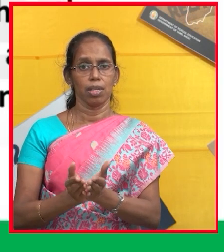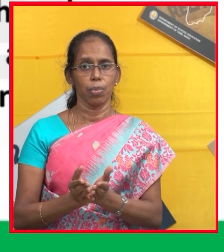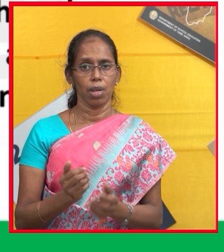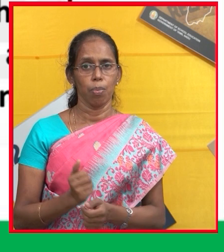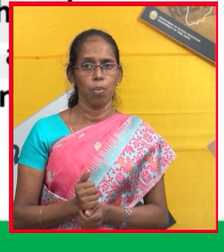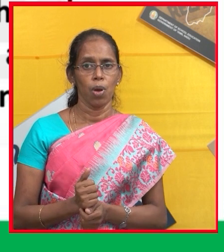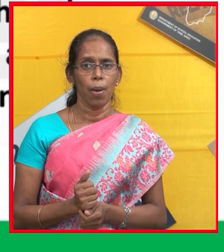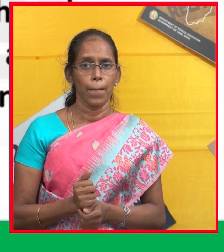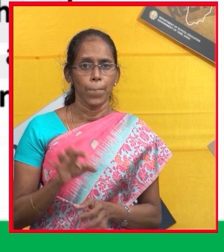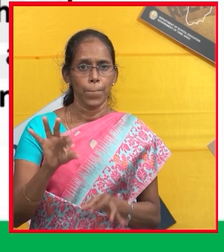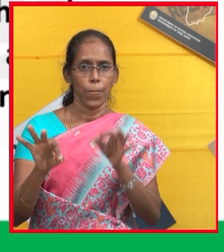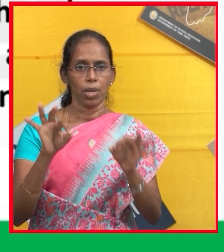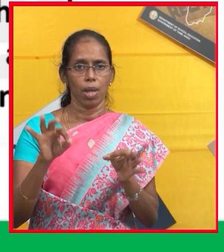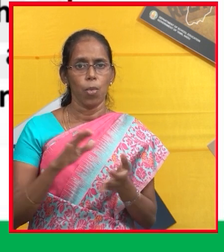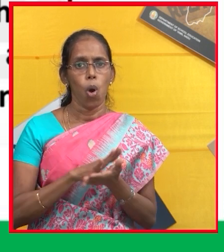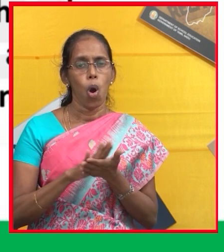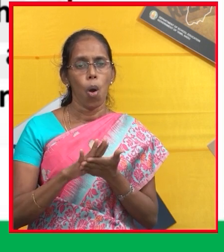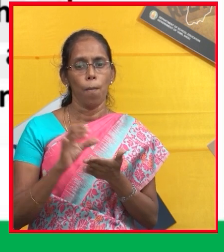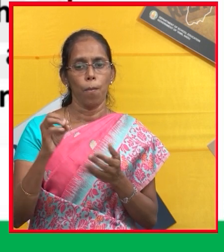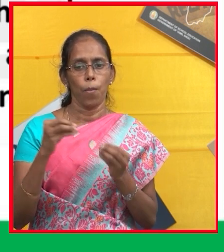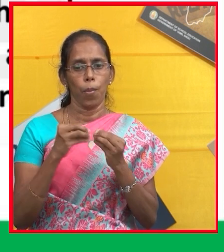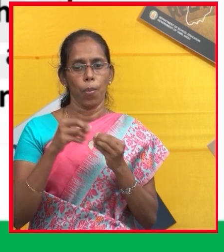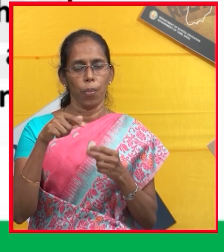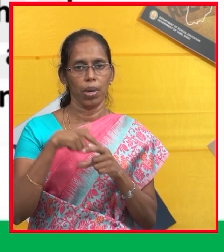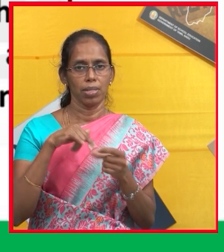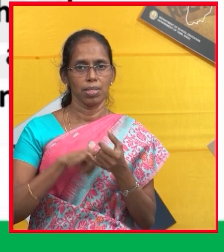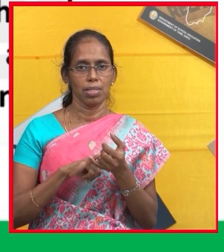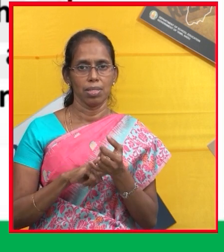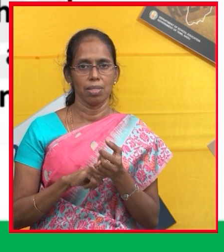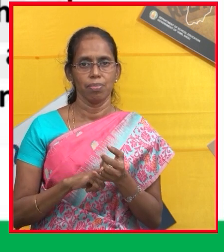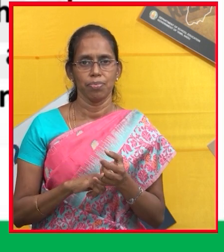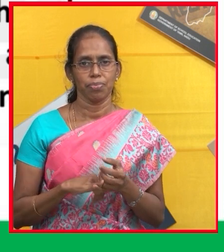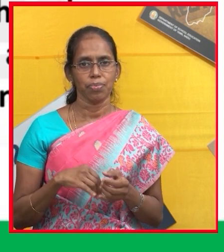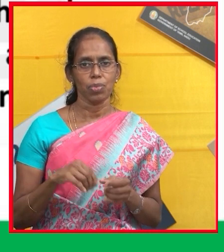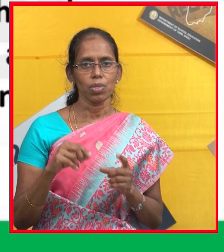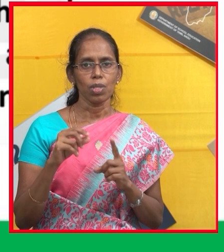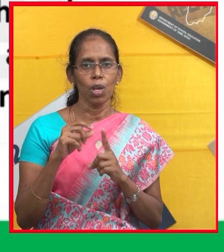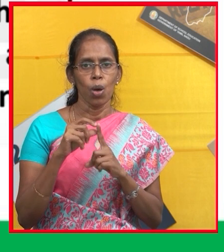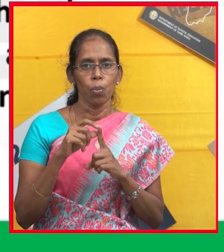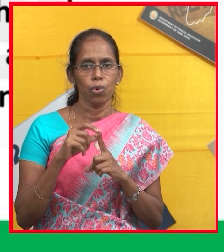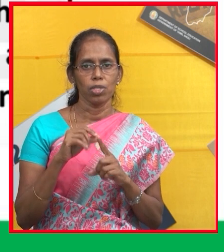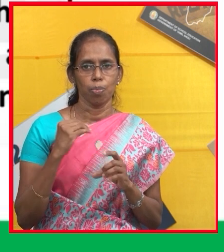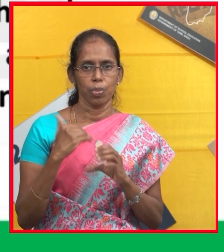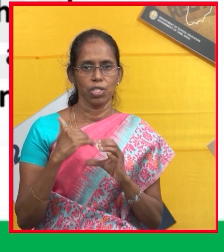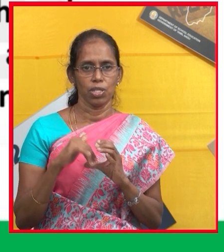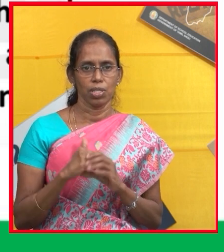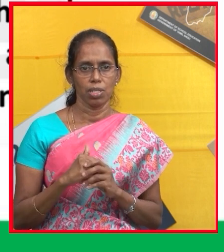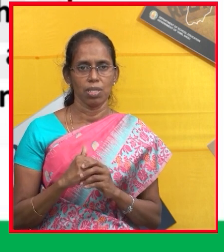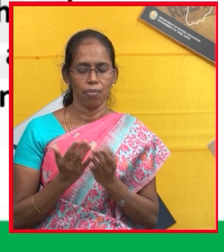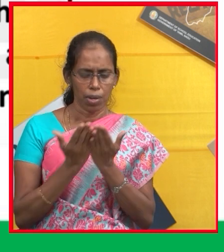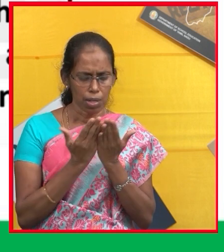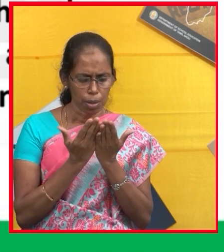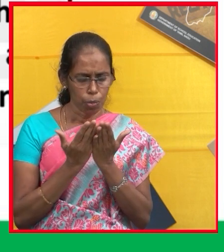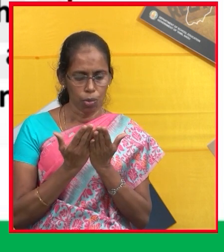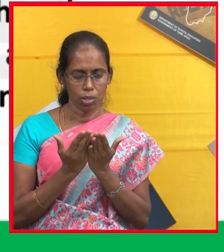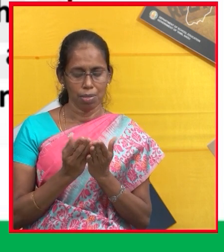hobbies and kept posting pictures of delicacies like golgappas and cakes. We also read books